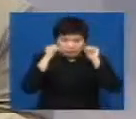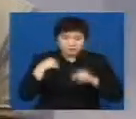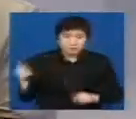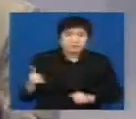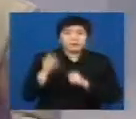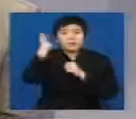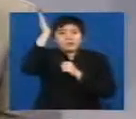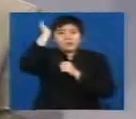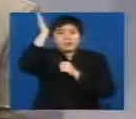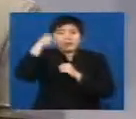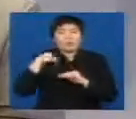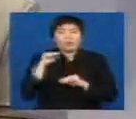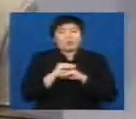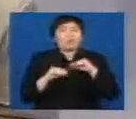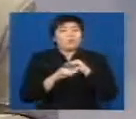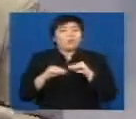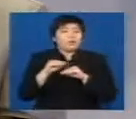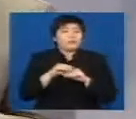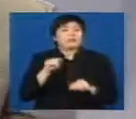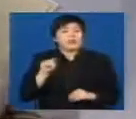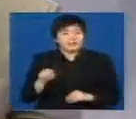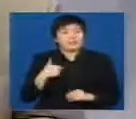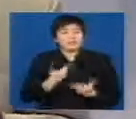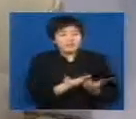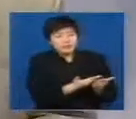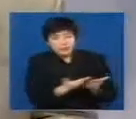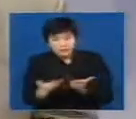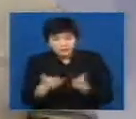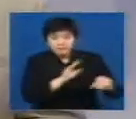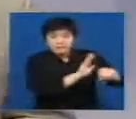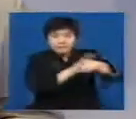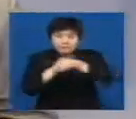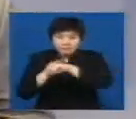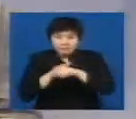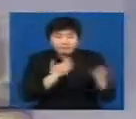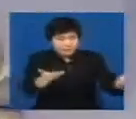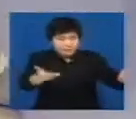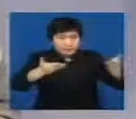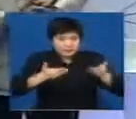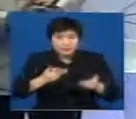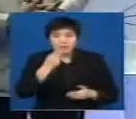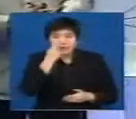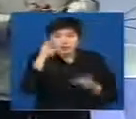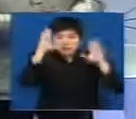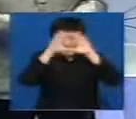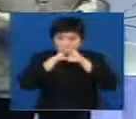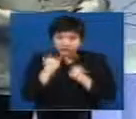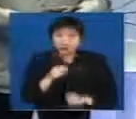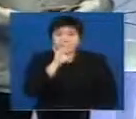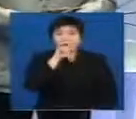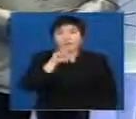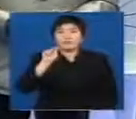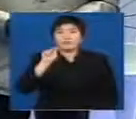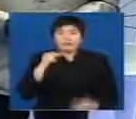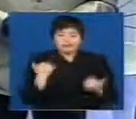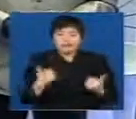พูดคุยถึงเรื่องโครงการนี้ด้วยนะครับก็ขอเชิญชวนชมนะครับ 2 ทุ่มครึ่ง ช่อง9คืนนี้ครับ นะครับเดี๋ยวเราก็ต